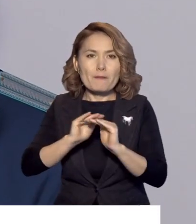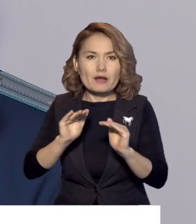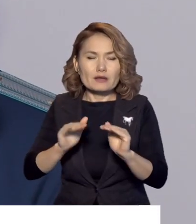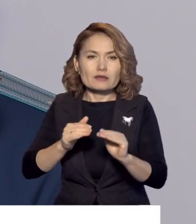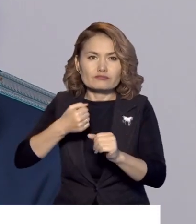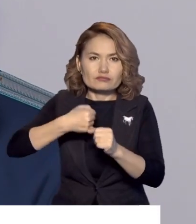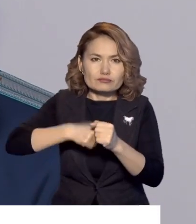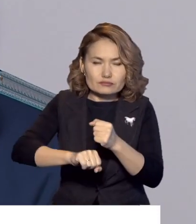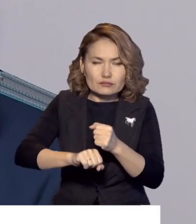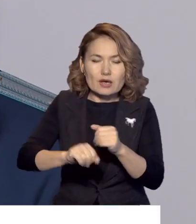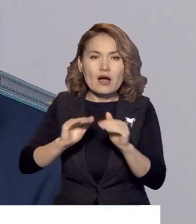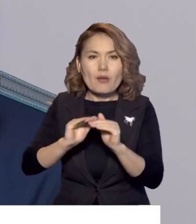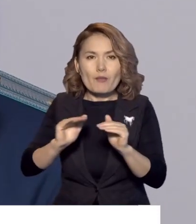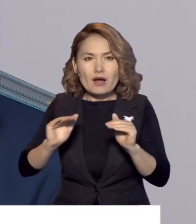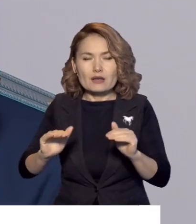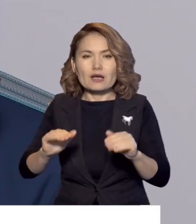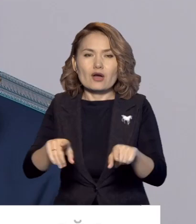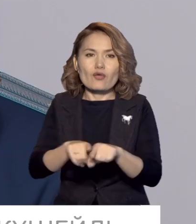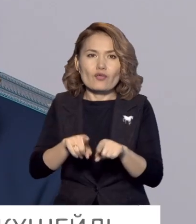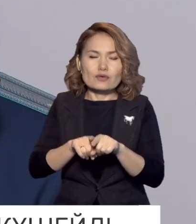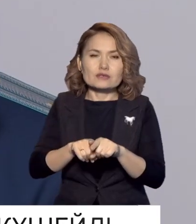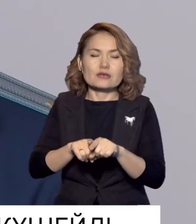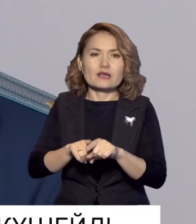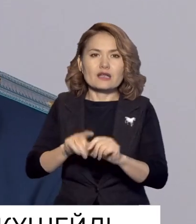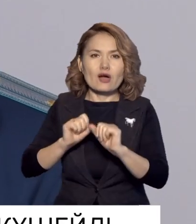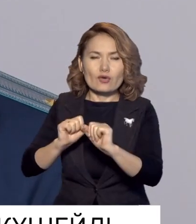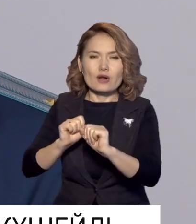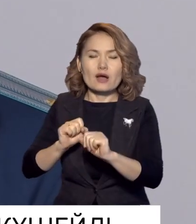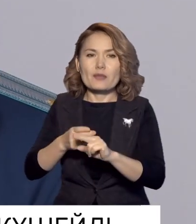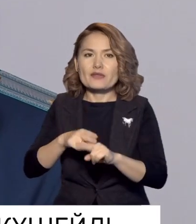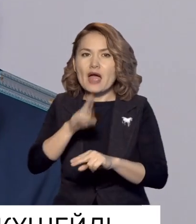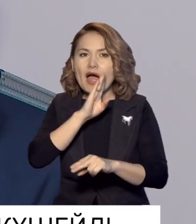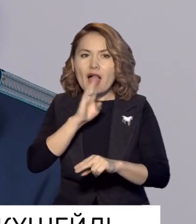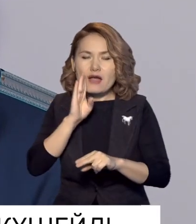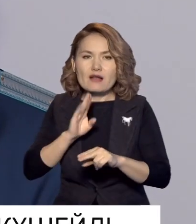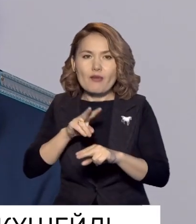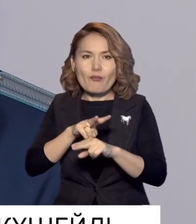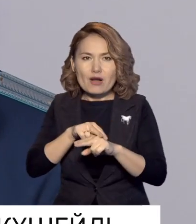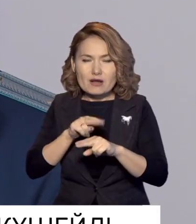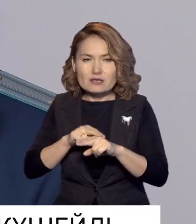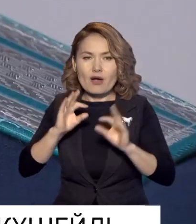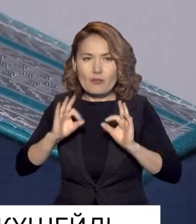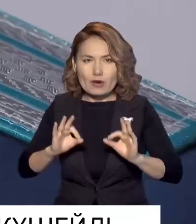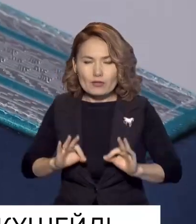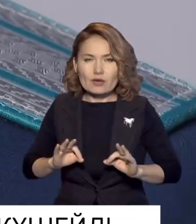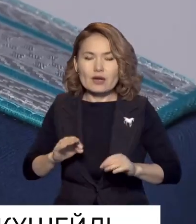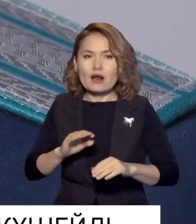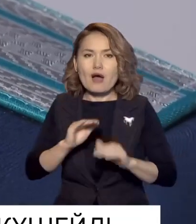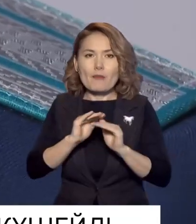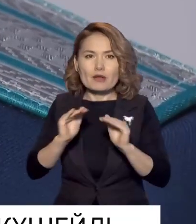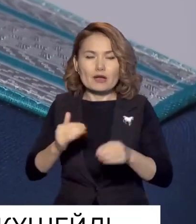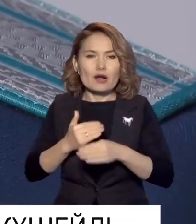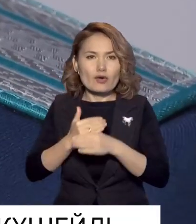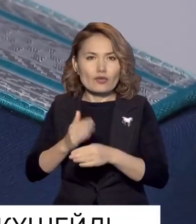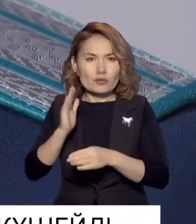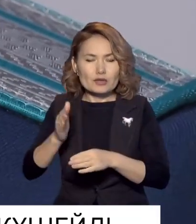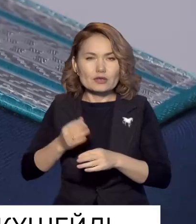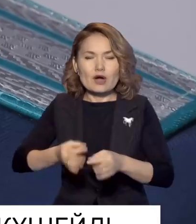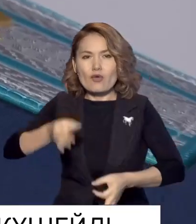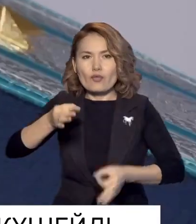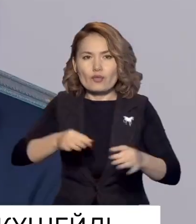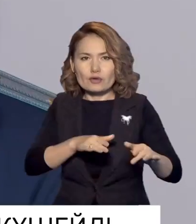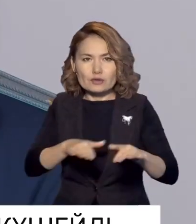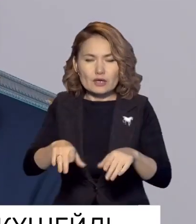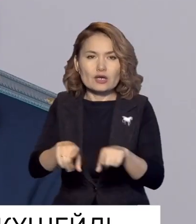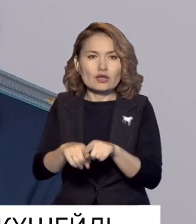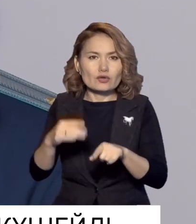өте білімді, тәжірибелі тергеушілер тағайындаймыз, әсіресе әйел адамдарды бұл қылмыстық істер бойынша. Кейбір қылмыстық істер бойынша бір